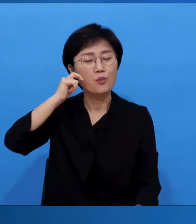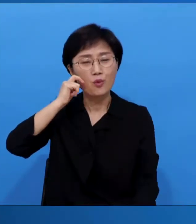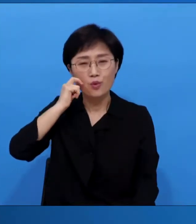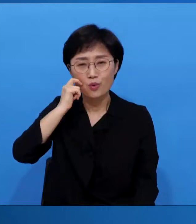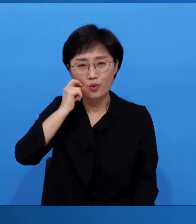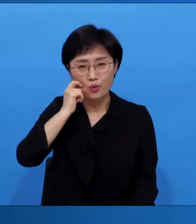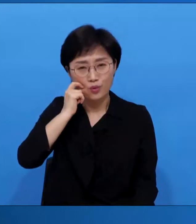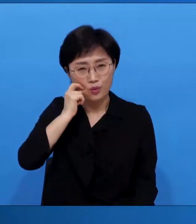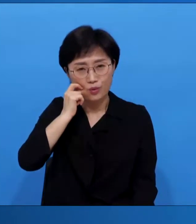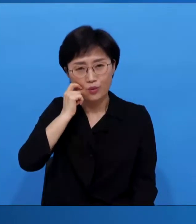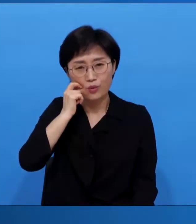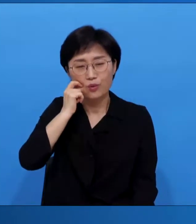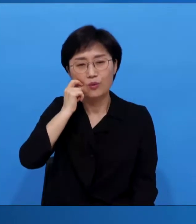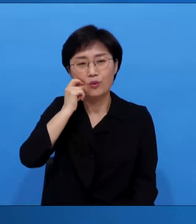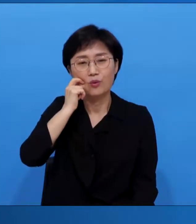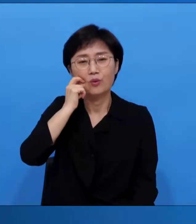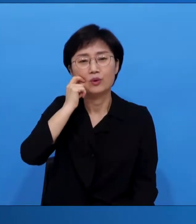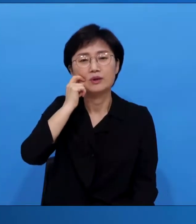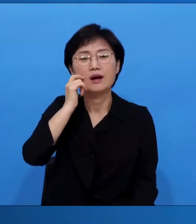채우지